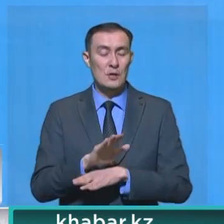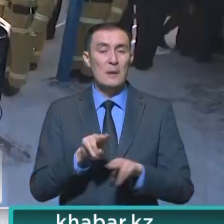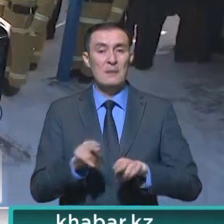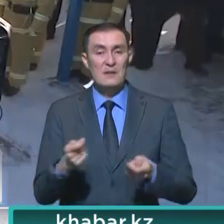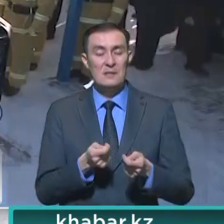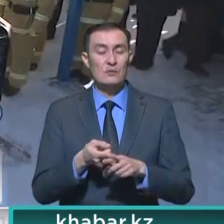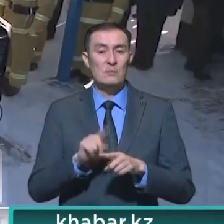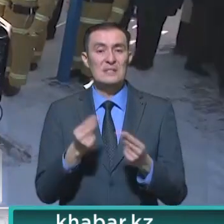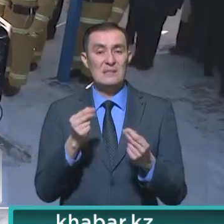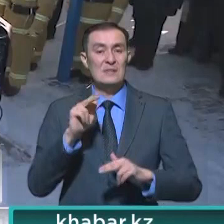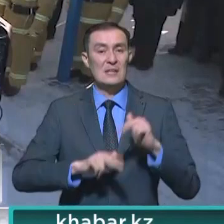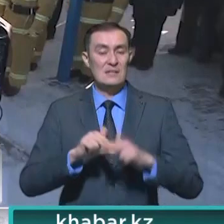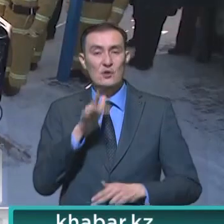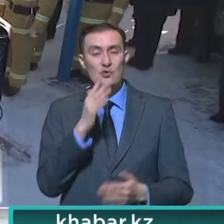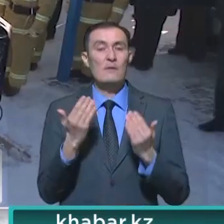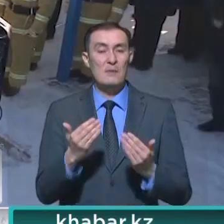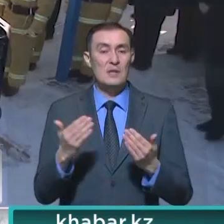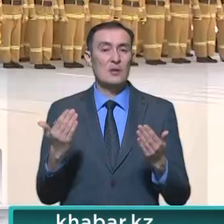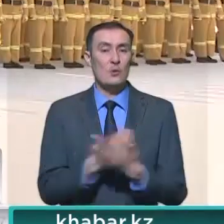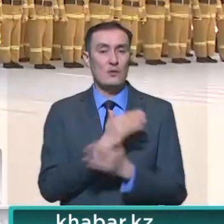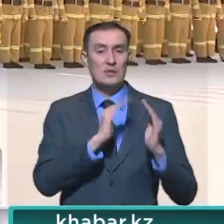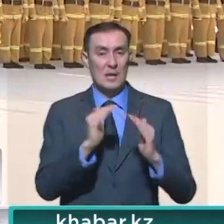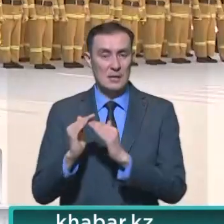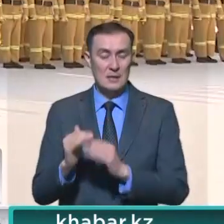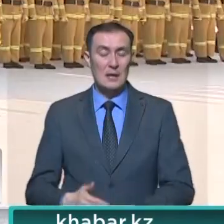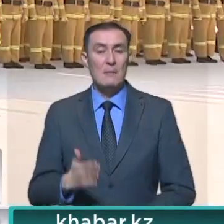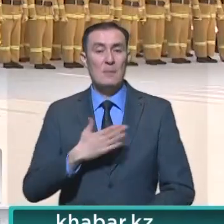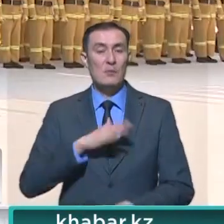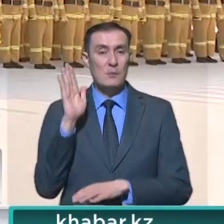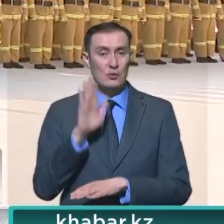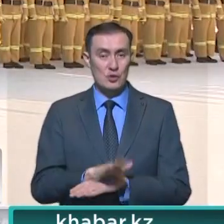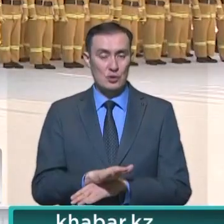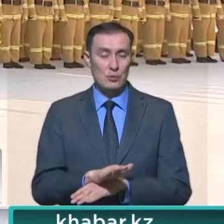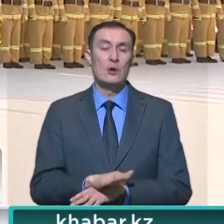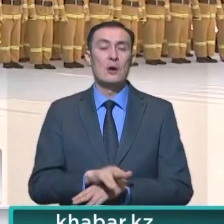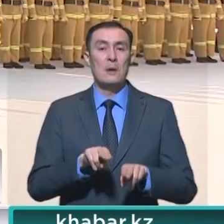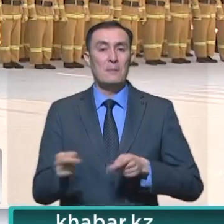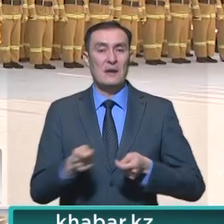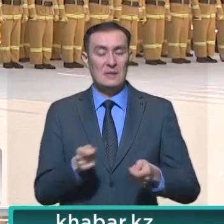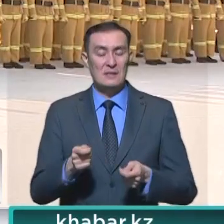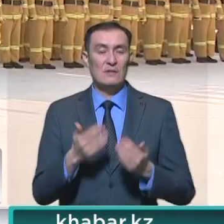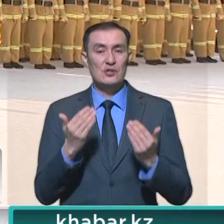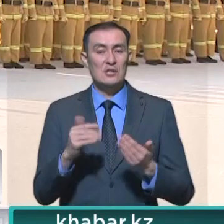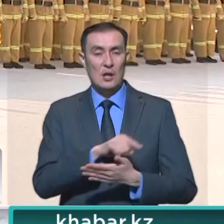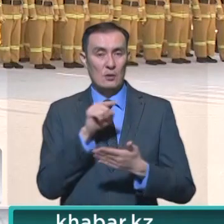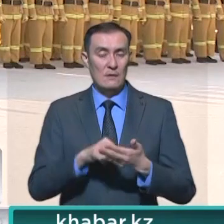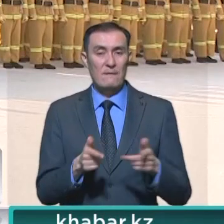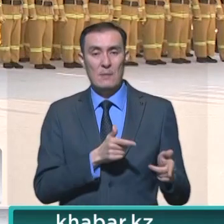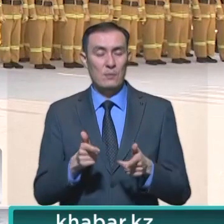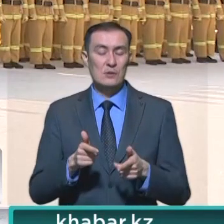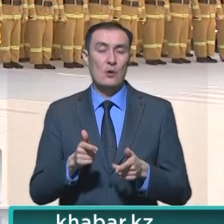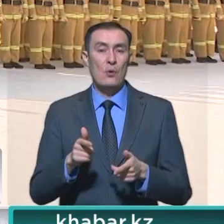найти средства на строительство современных зданий. По моему поручению, правительством прорабатываются вопросы